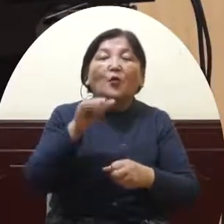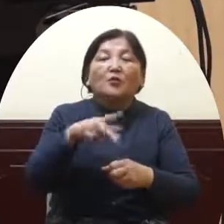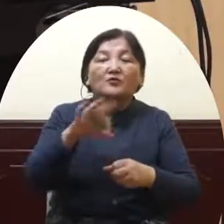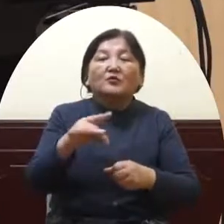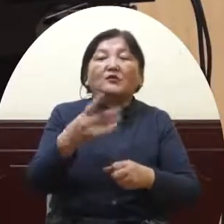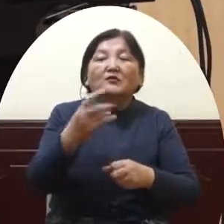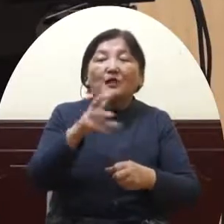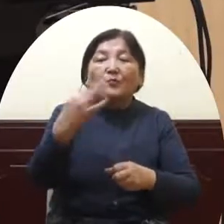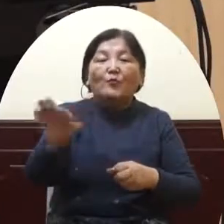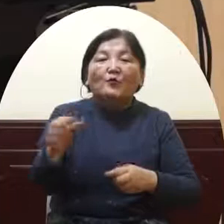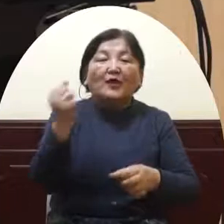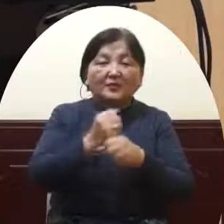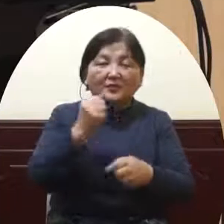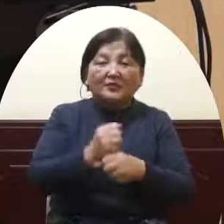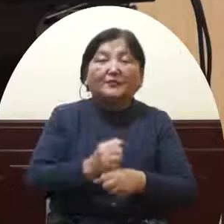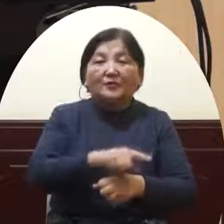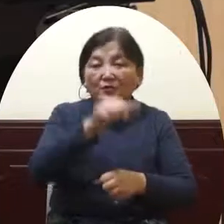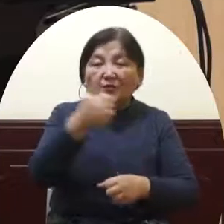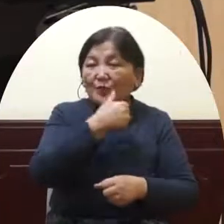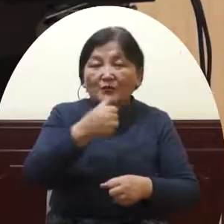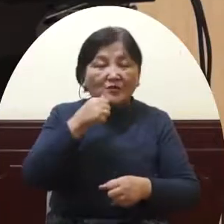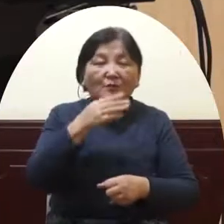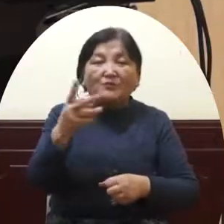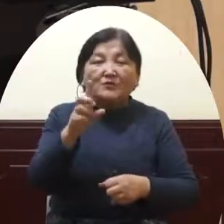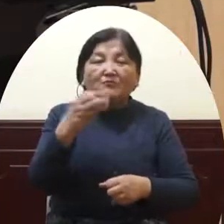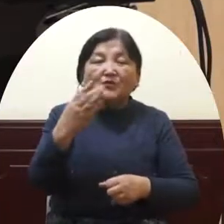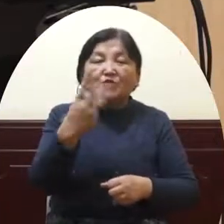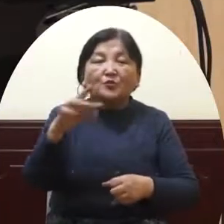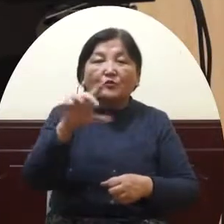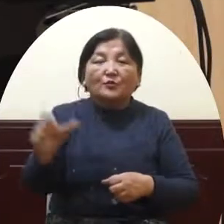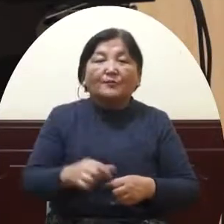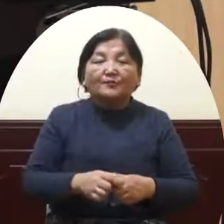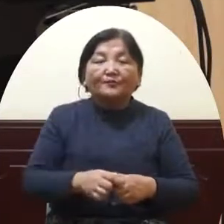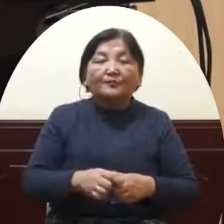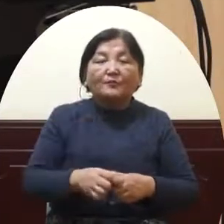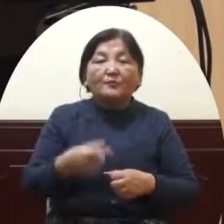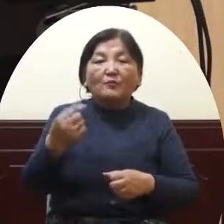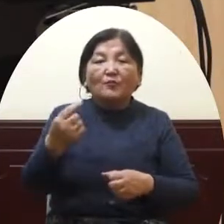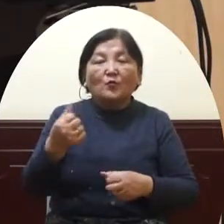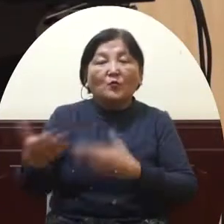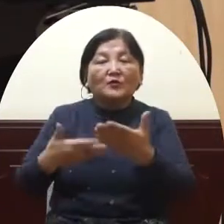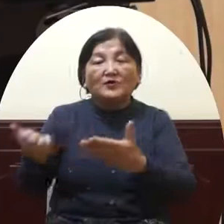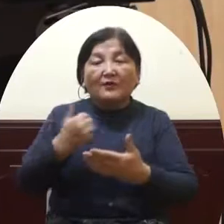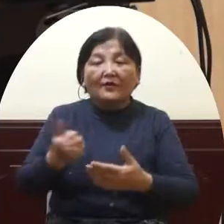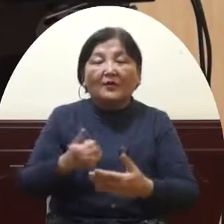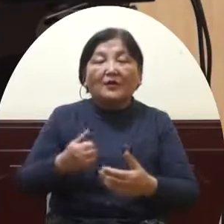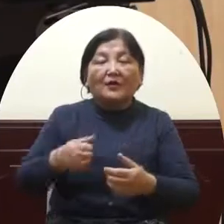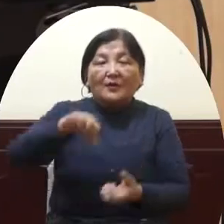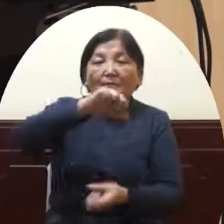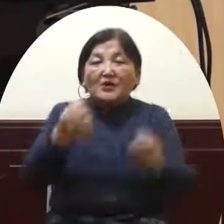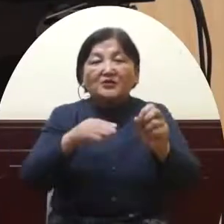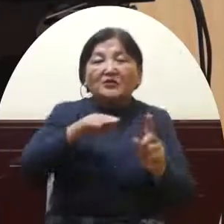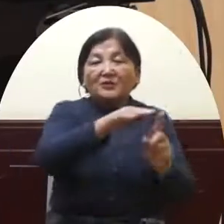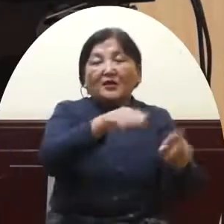юу? Бид нар нууцсан шүү дээ. Нэг бид нар бүгдөө мэднэ. Худалдаж авахын аав нь машинаар зөөхийн зөөн тий. Тэгэхээр энэ дотор